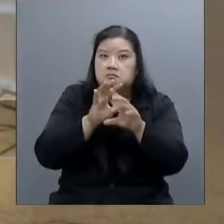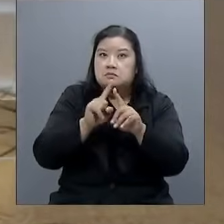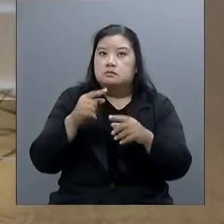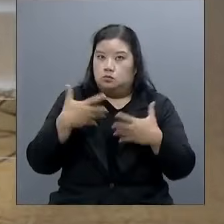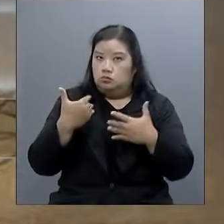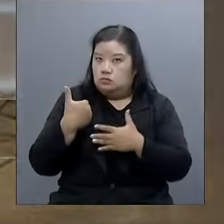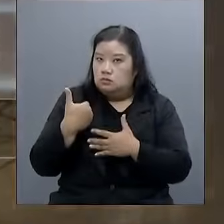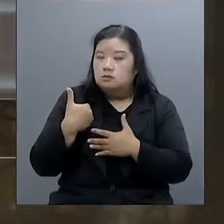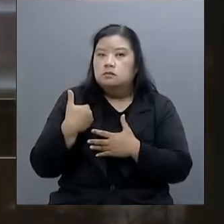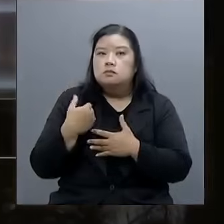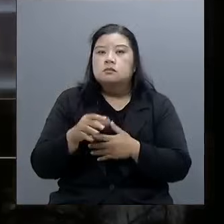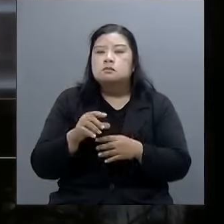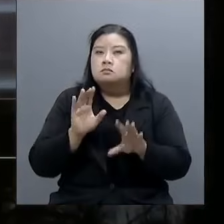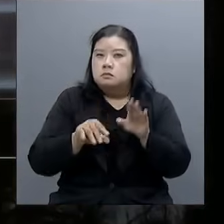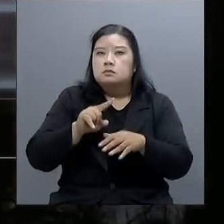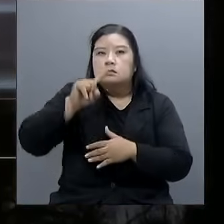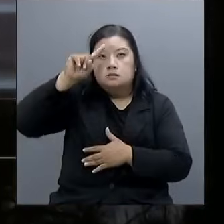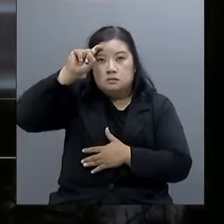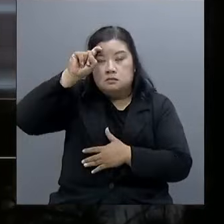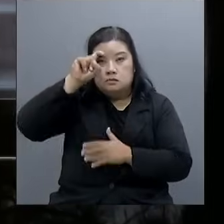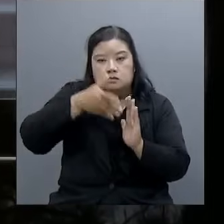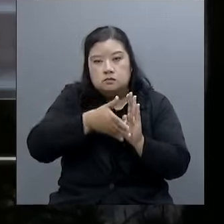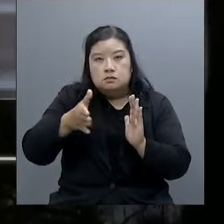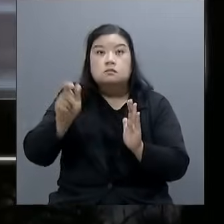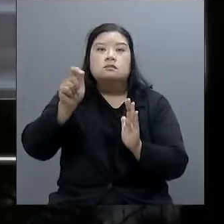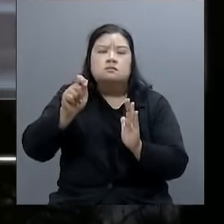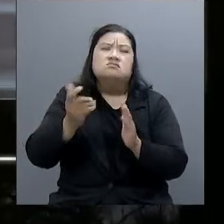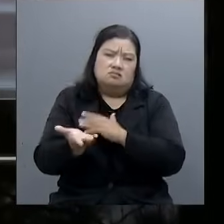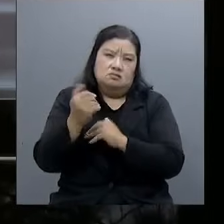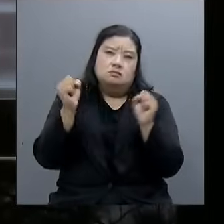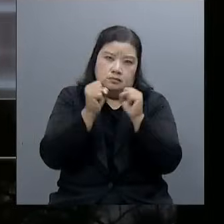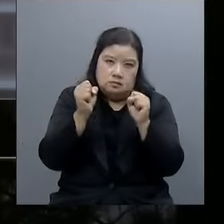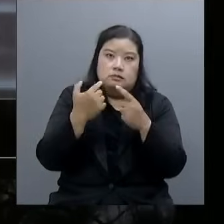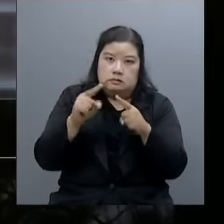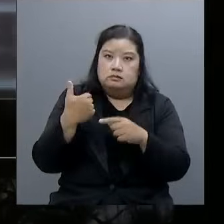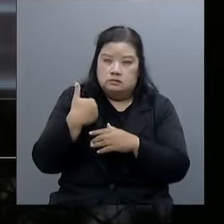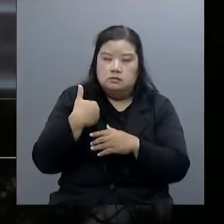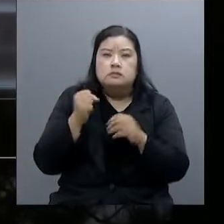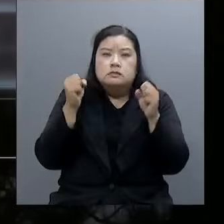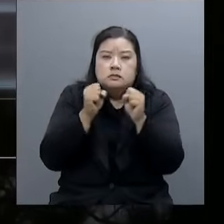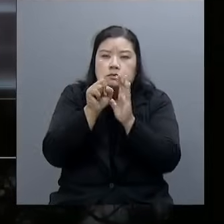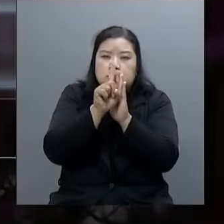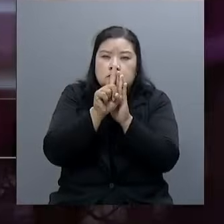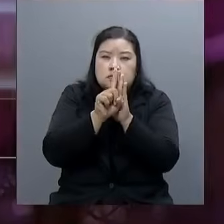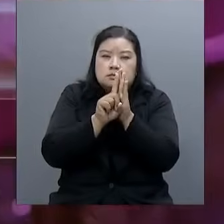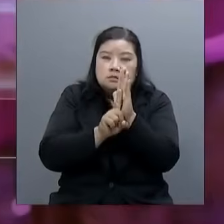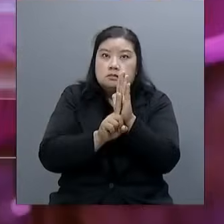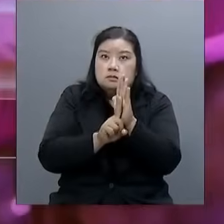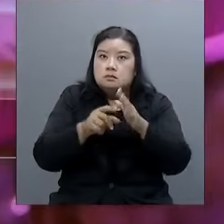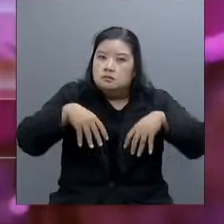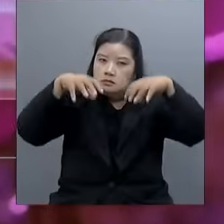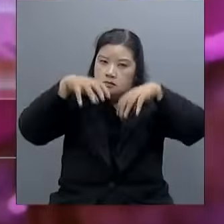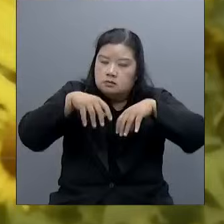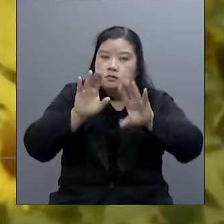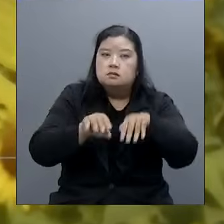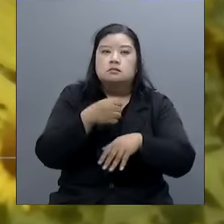าในช่วงตั้งแต่วันเสาร์ถึงวันอังคารหน้าจะมีอากาศเย็นในตอนเช้าและอุณหภูมิจะลดลงเล็กน้อยโดยมีฝนประมาณ 10-20%